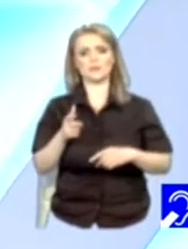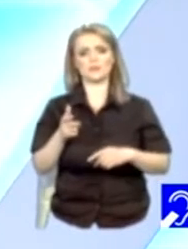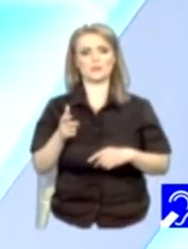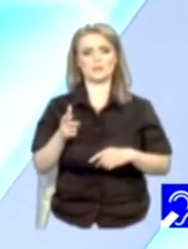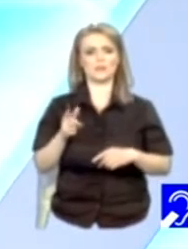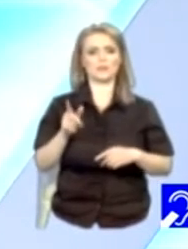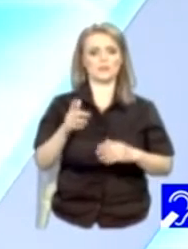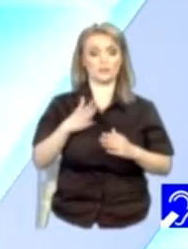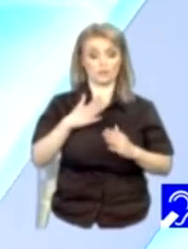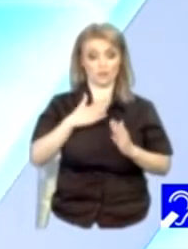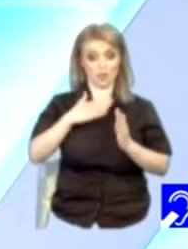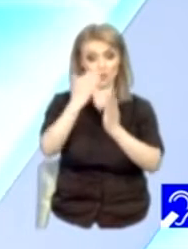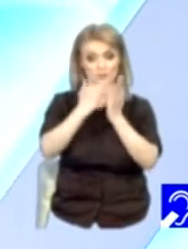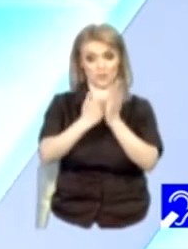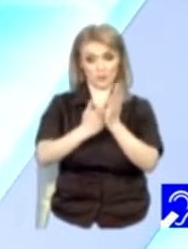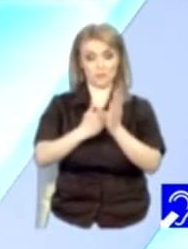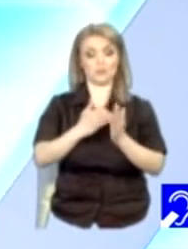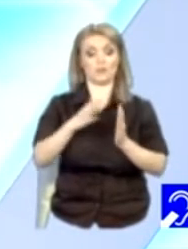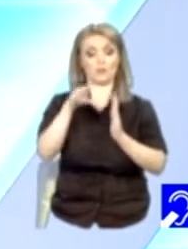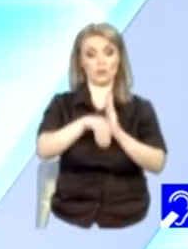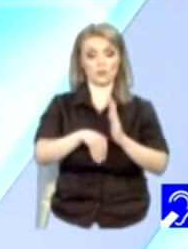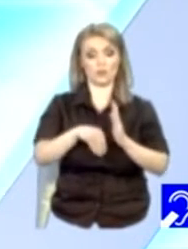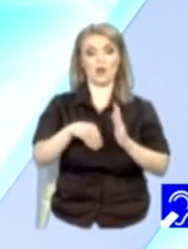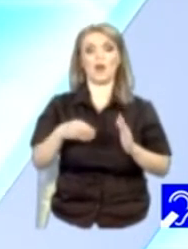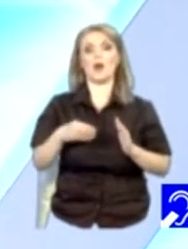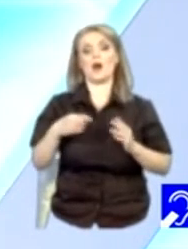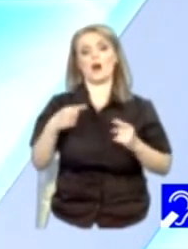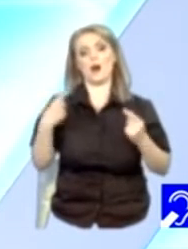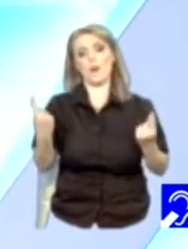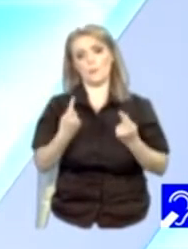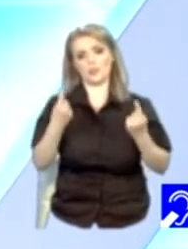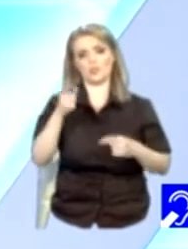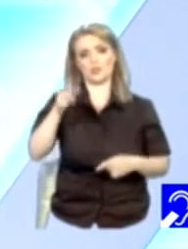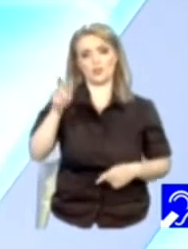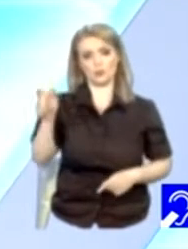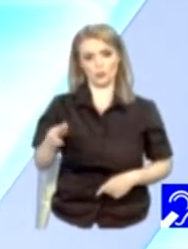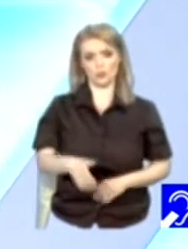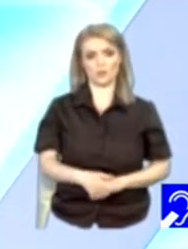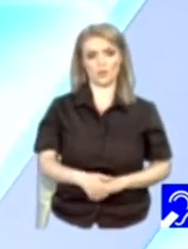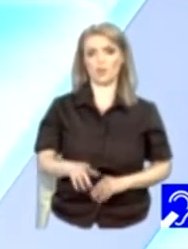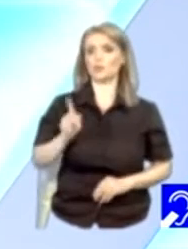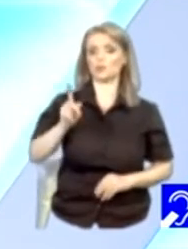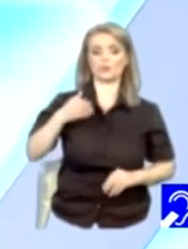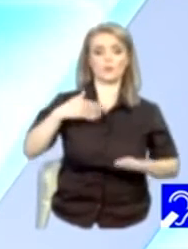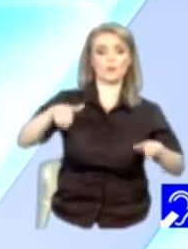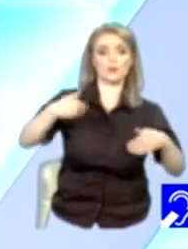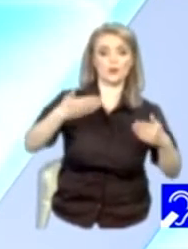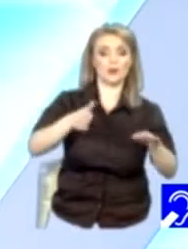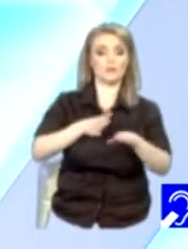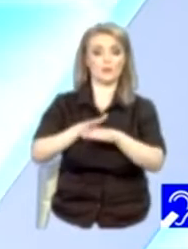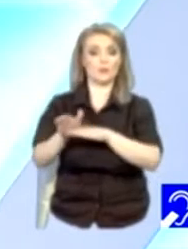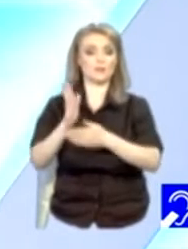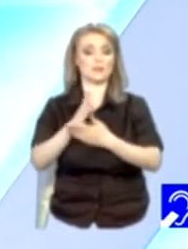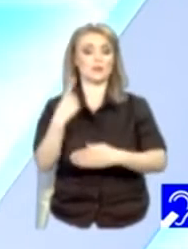din lista noastră suntem activiști civici. Printre măsurile pe care ni le propunem sunt în